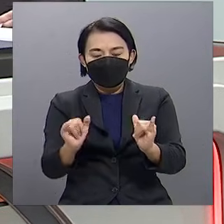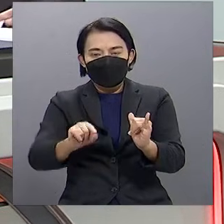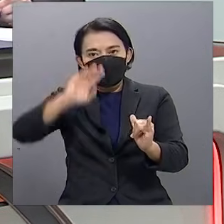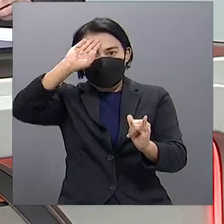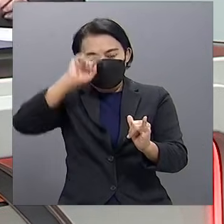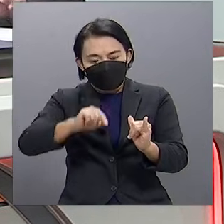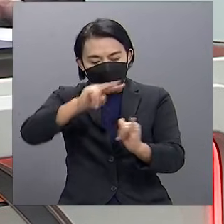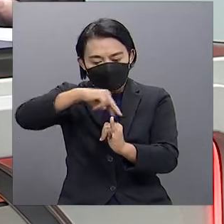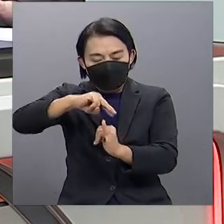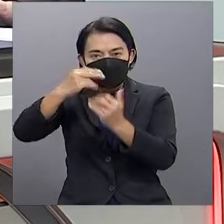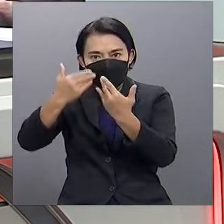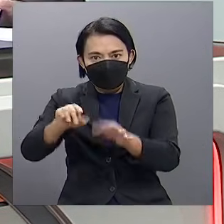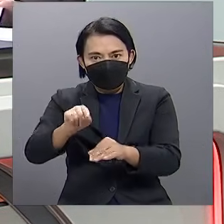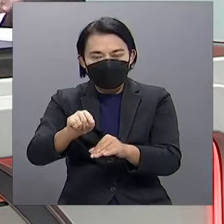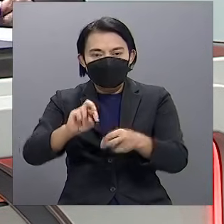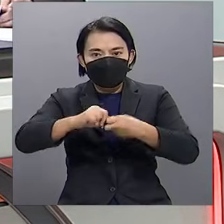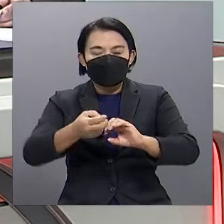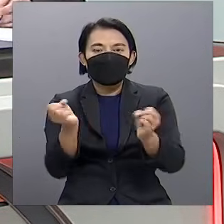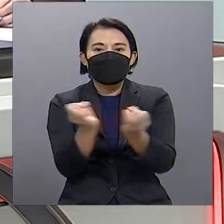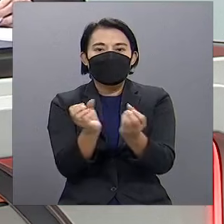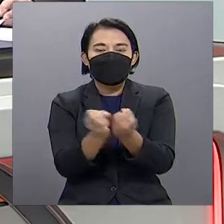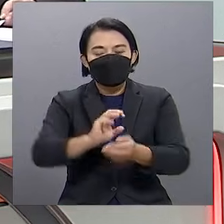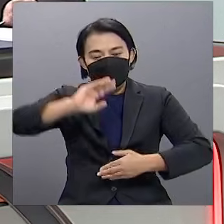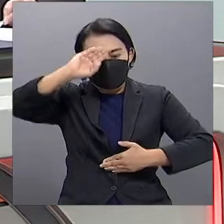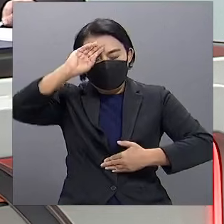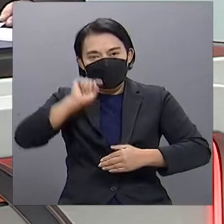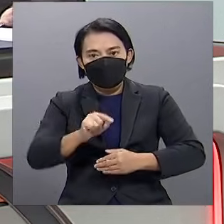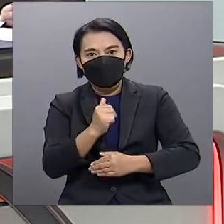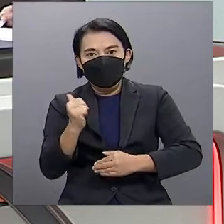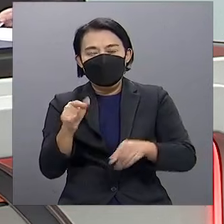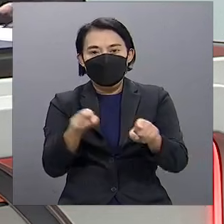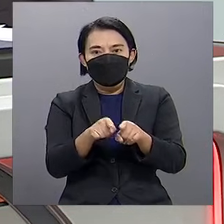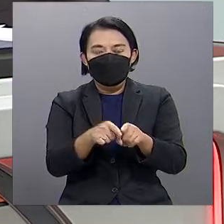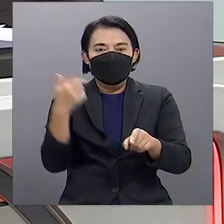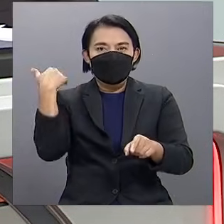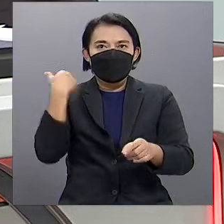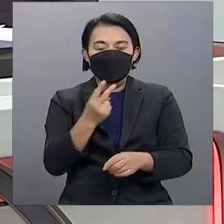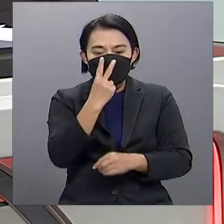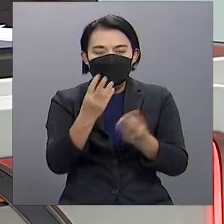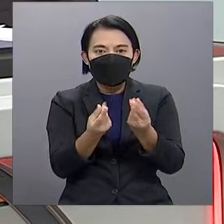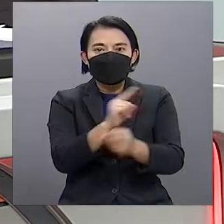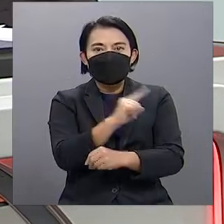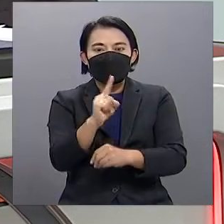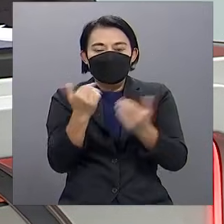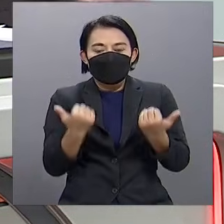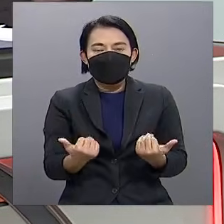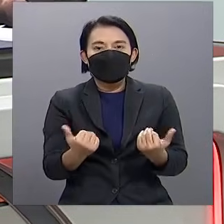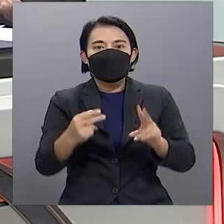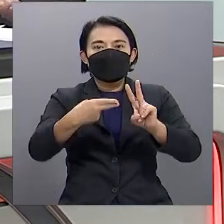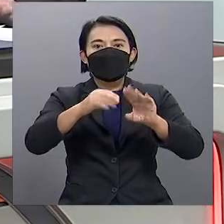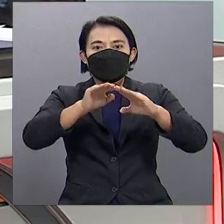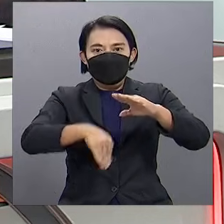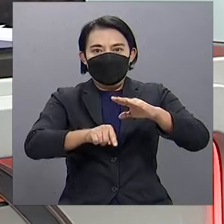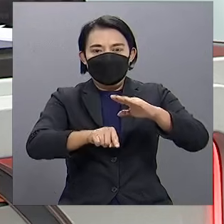ก็จะไปกระทบกับผู้ป่วยโรคอื่นอย่างเลี่ยงไม่ได้นะคะ แล้วถ้ามาดูตัวเลขรายวันจริงๆวันนี้ไม่ถึง 20,000 คนนะคะแต่ว่าถ้า